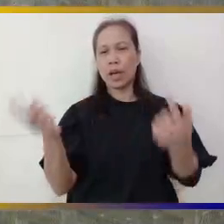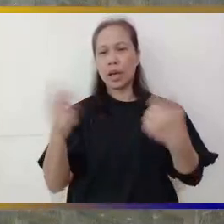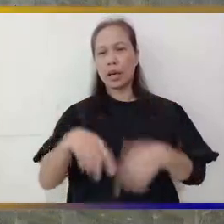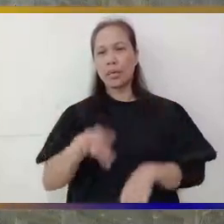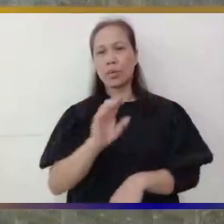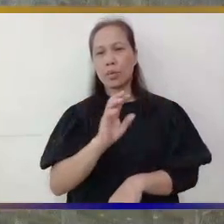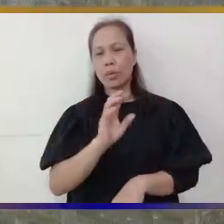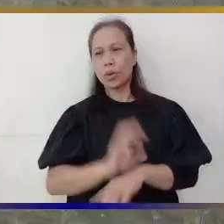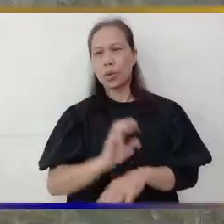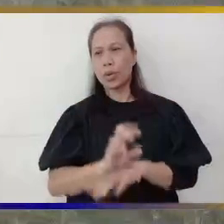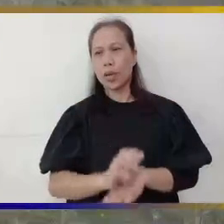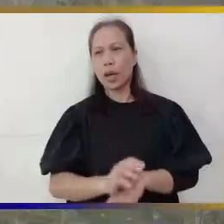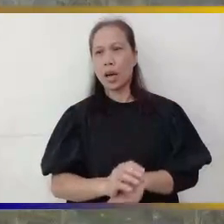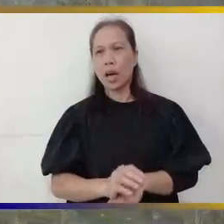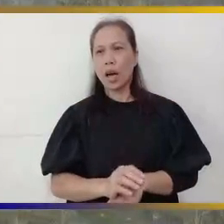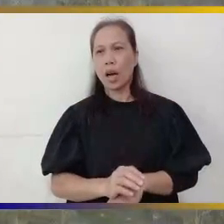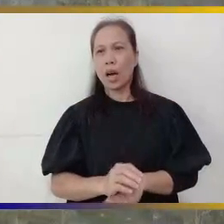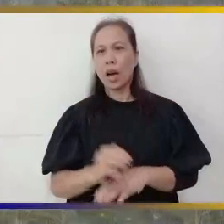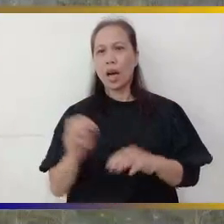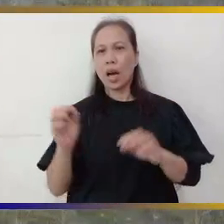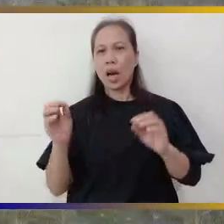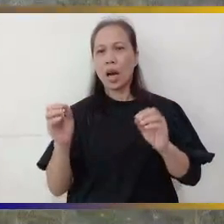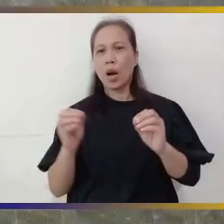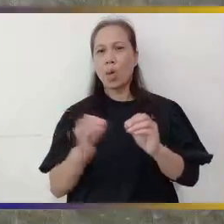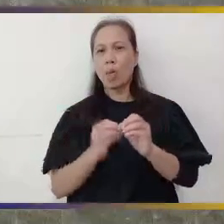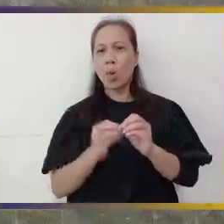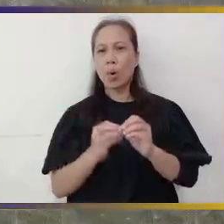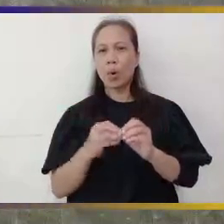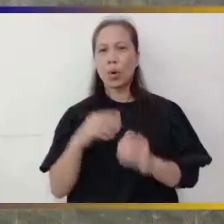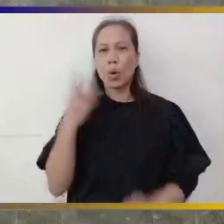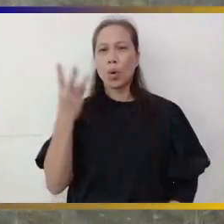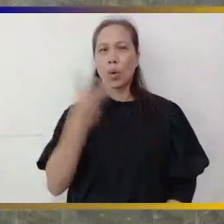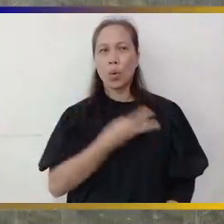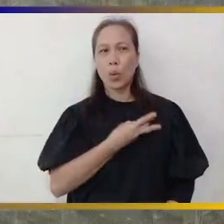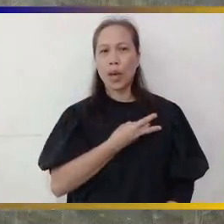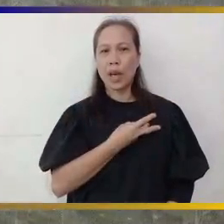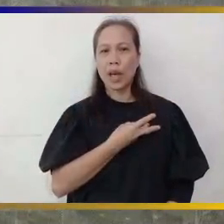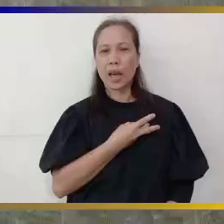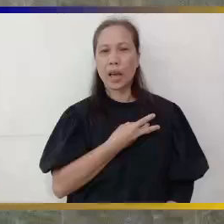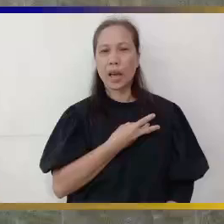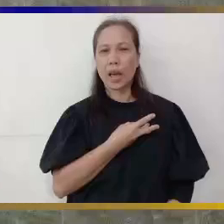mas nagmamadali pa tayong pumunta sa trabaho kayo sa